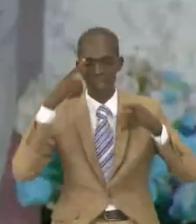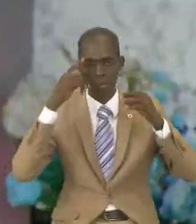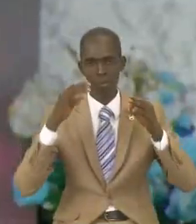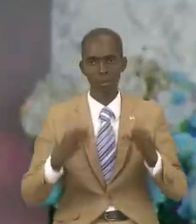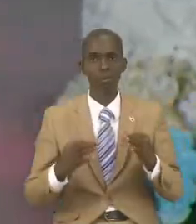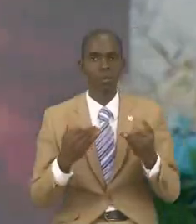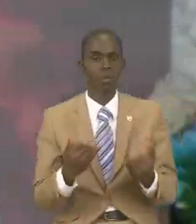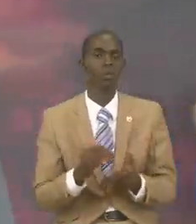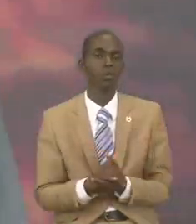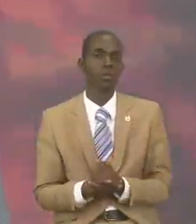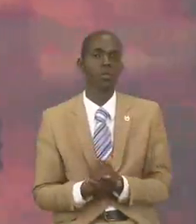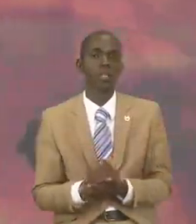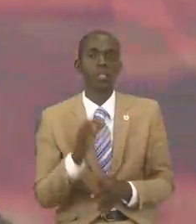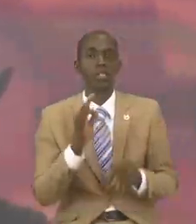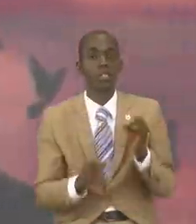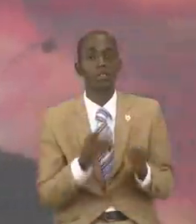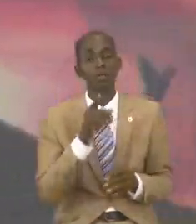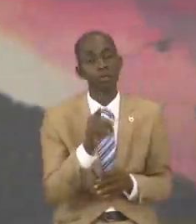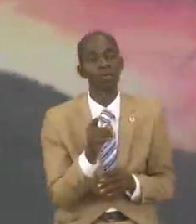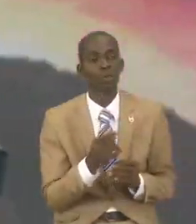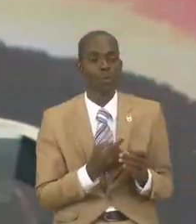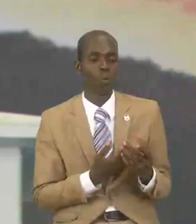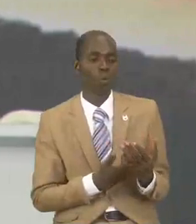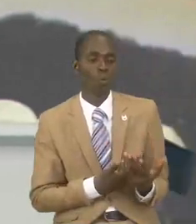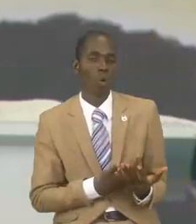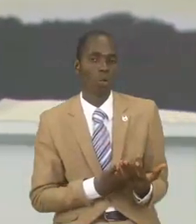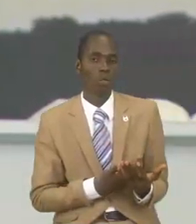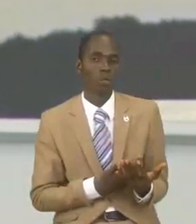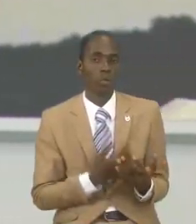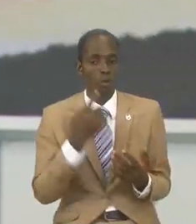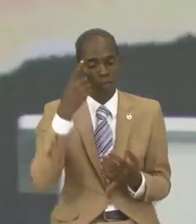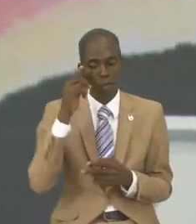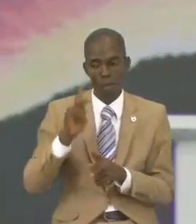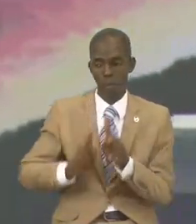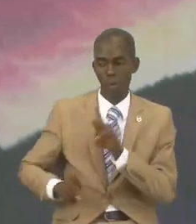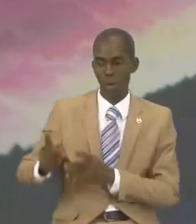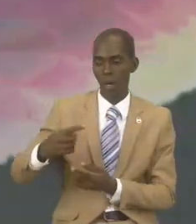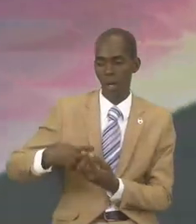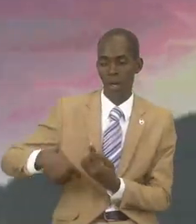personnelle. Si tu attends pour que les gens autour de toi